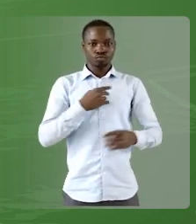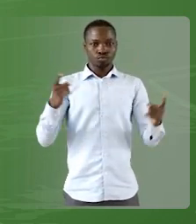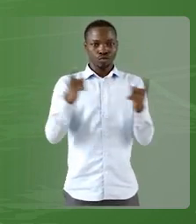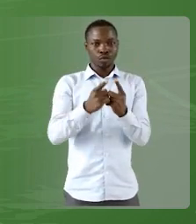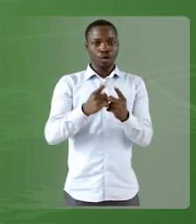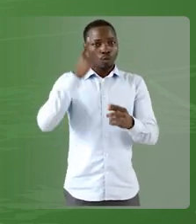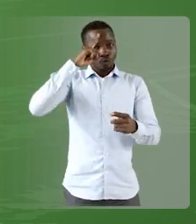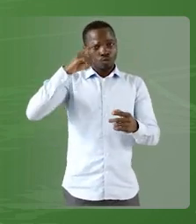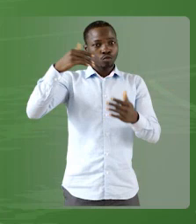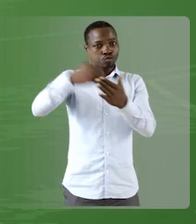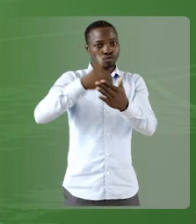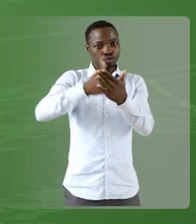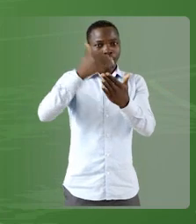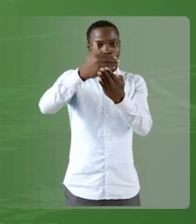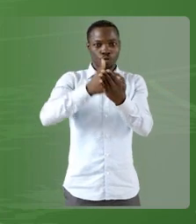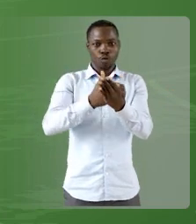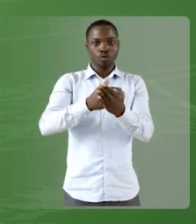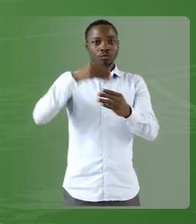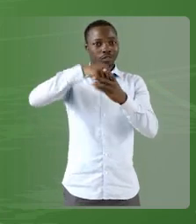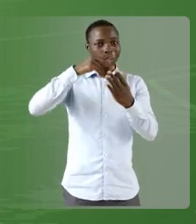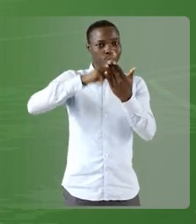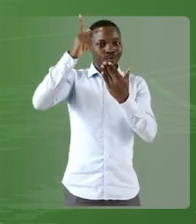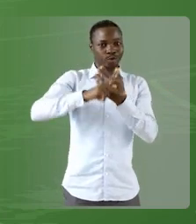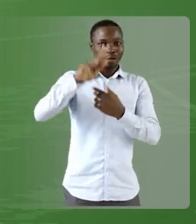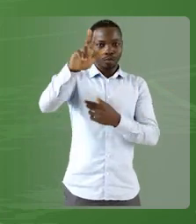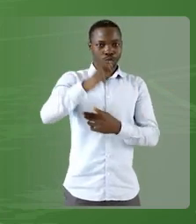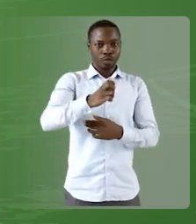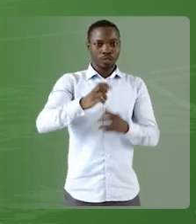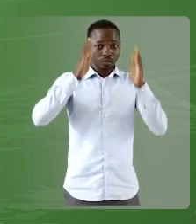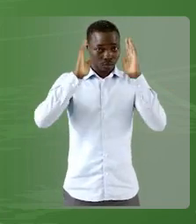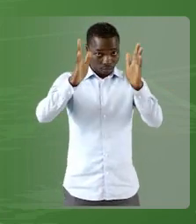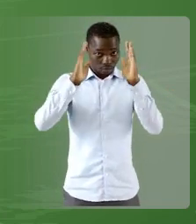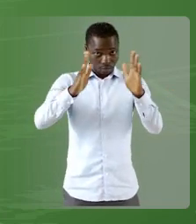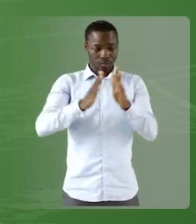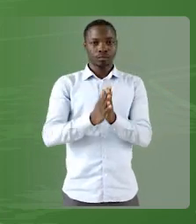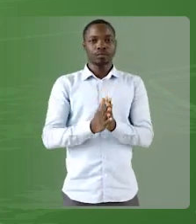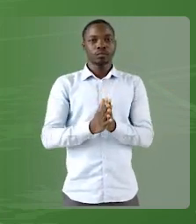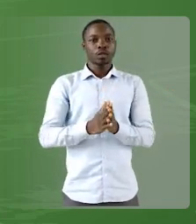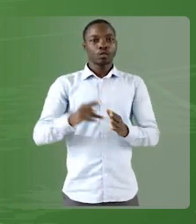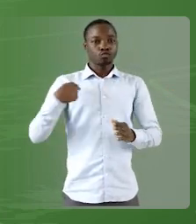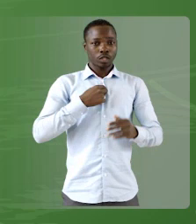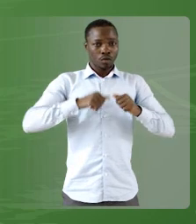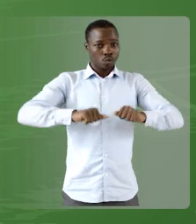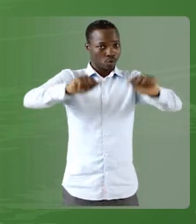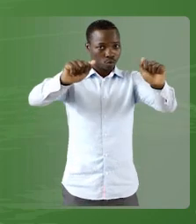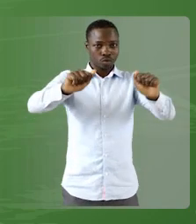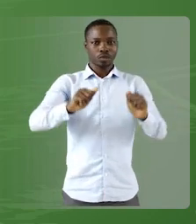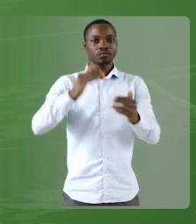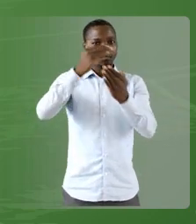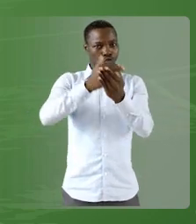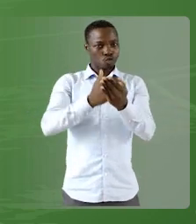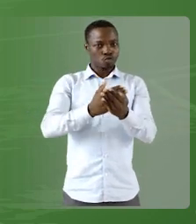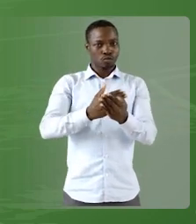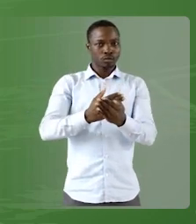pour une nouvelle séance dans le programme de 3e. Et nous allons poursuivre la